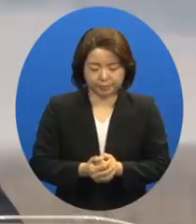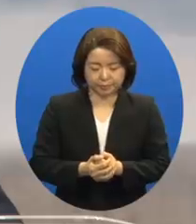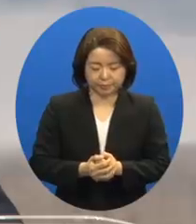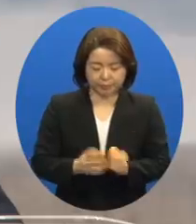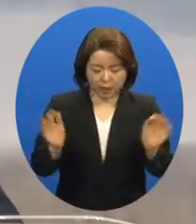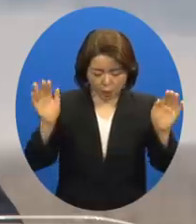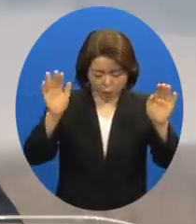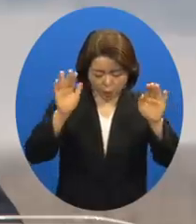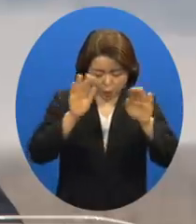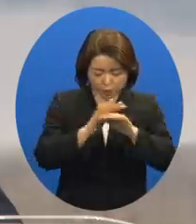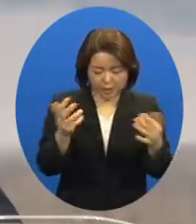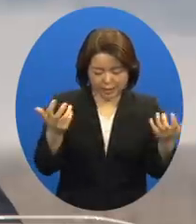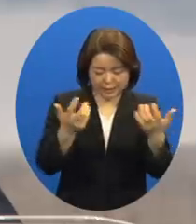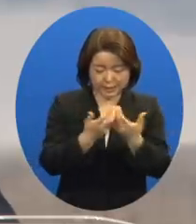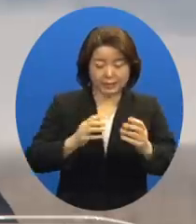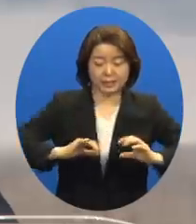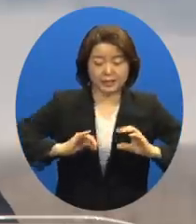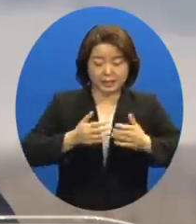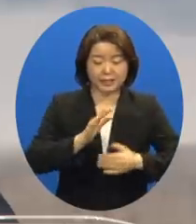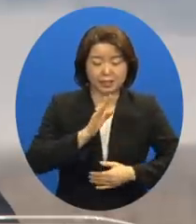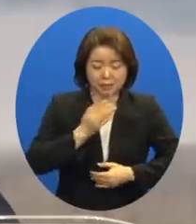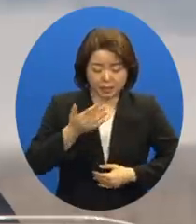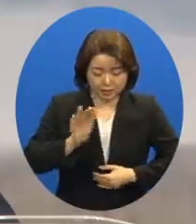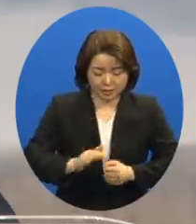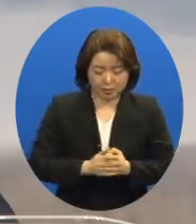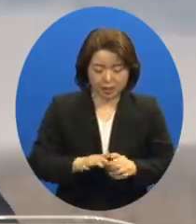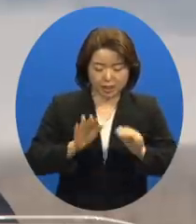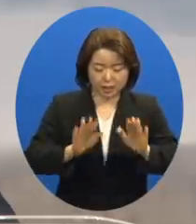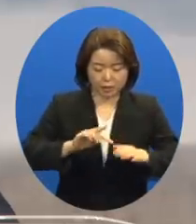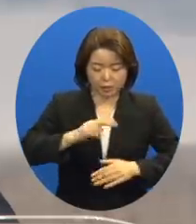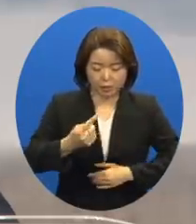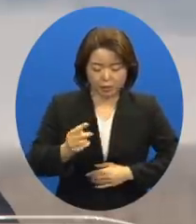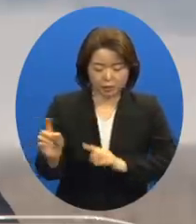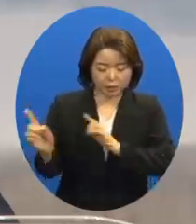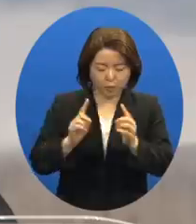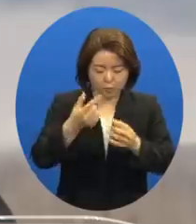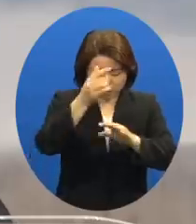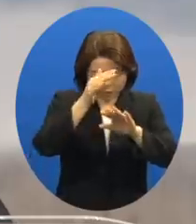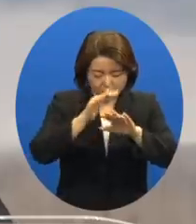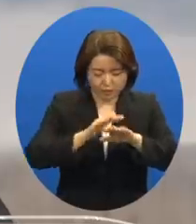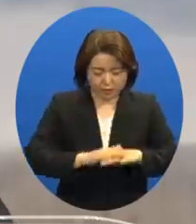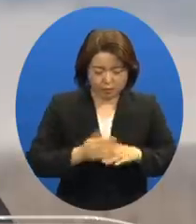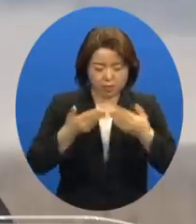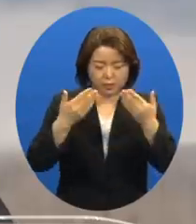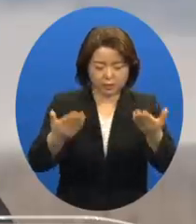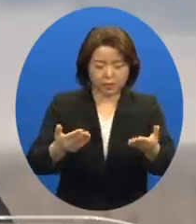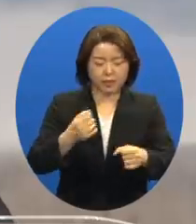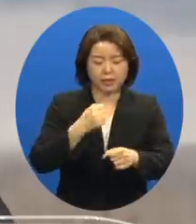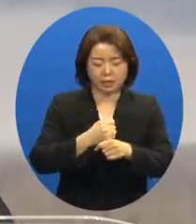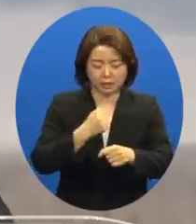어둠이 가득한 세상이지만 오늘도 부활절 예배를 드리게 하시니 하나님께